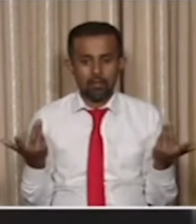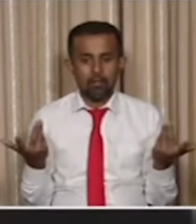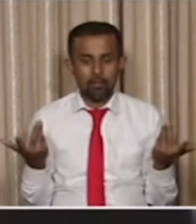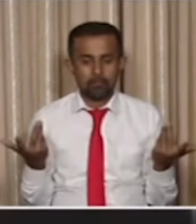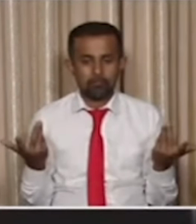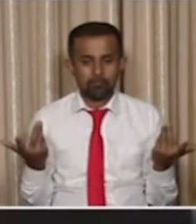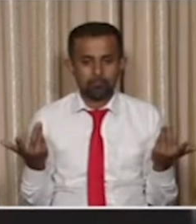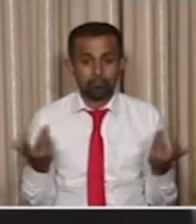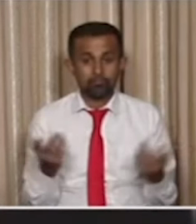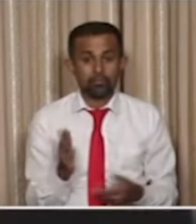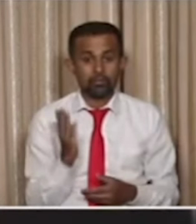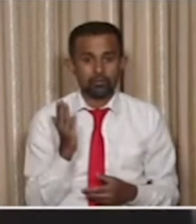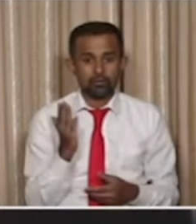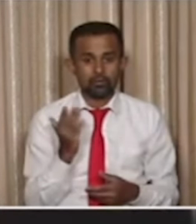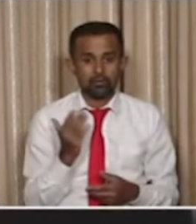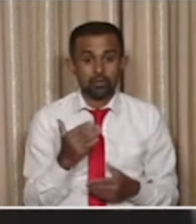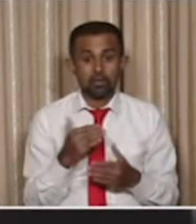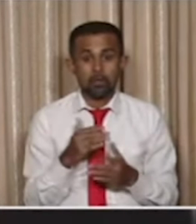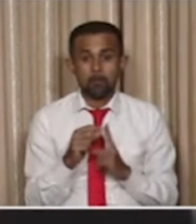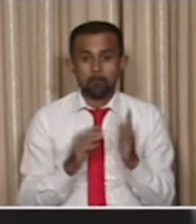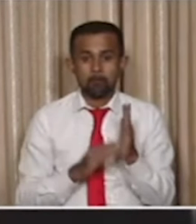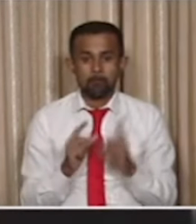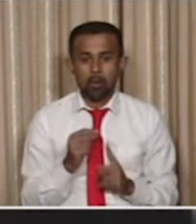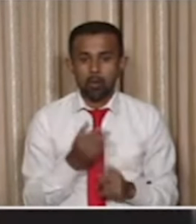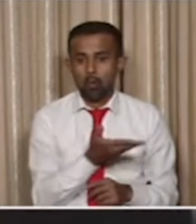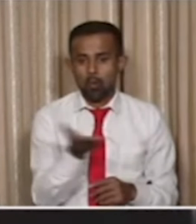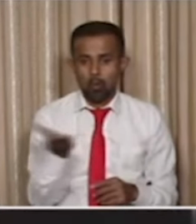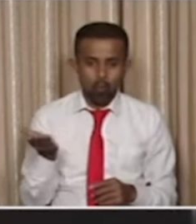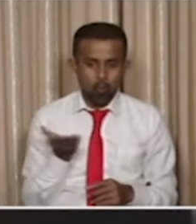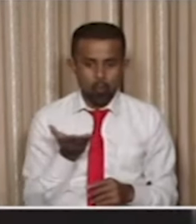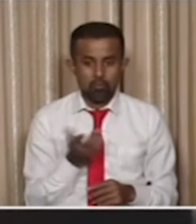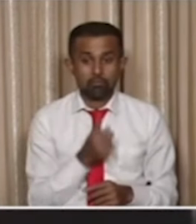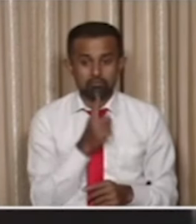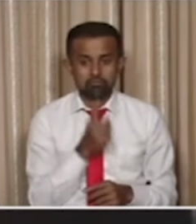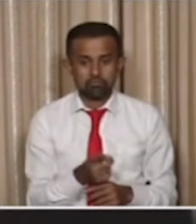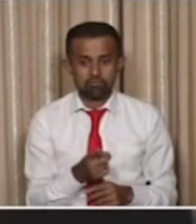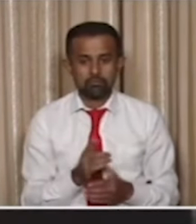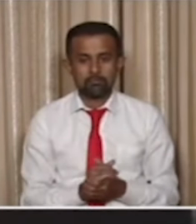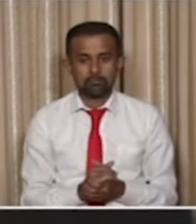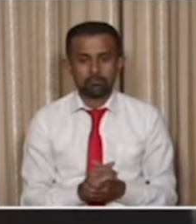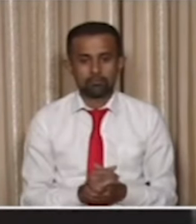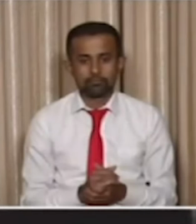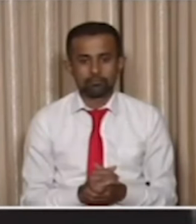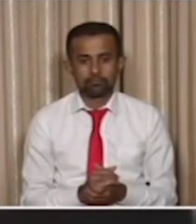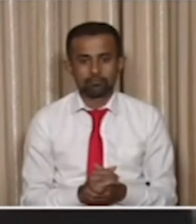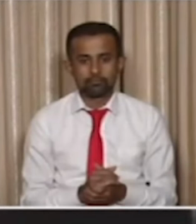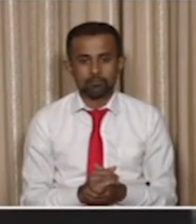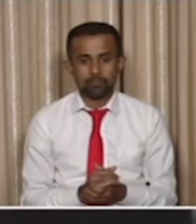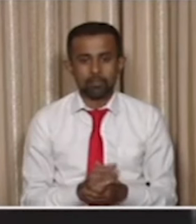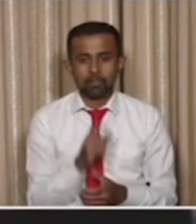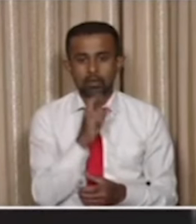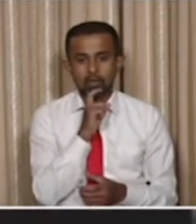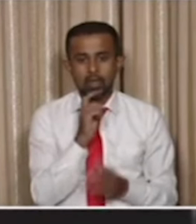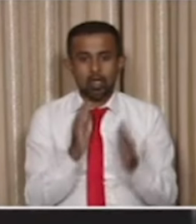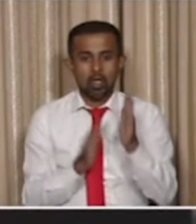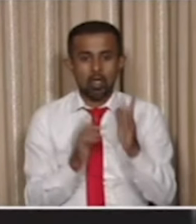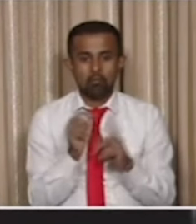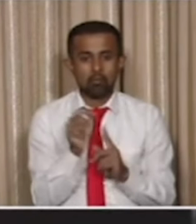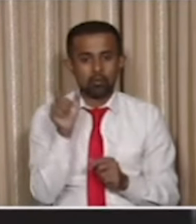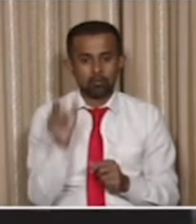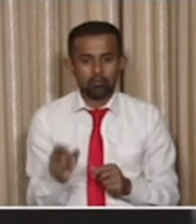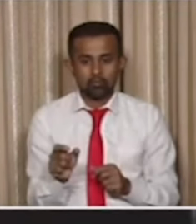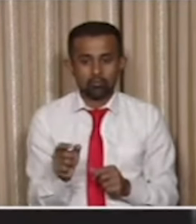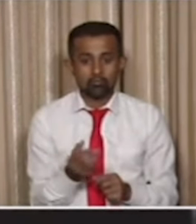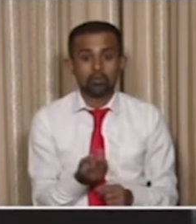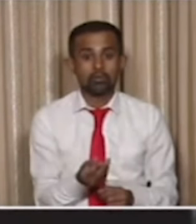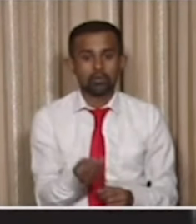එක විශේෂයෙන් මගේ සහෝදර මන්ත්‍රීවරුන්ට මේ ගරු සභාවට සිහිපත් කරන්න ඕනේ. ඒ වගේමයි අධිකරණ ඇමතුමා ඉදිරිපත්